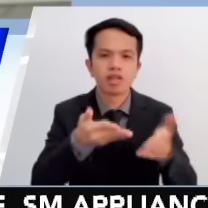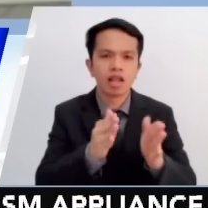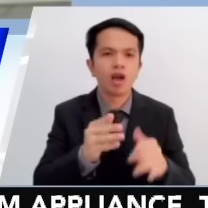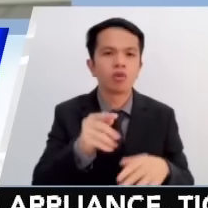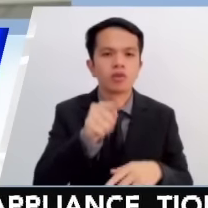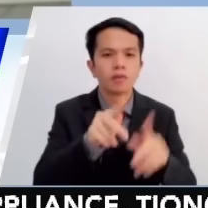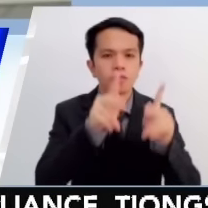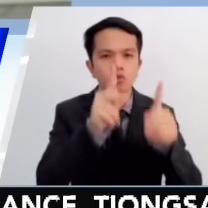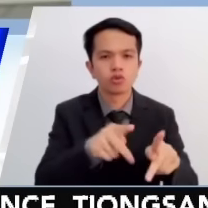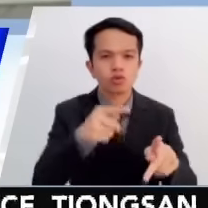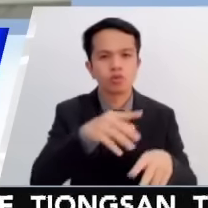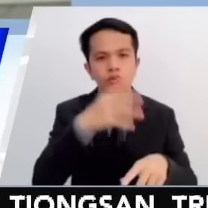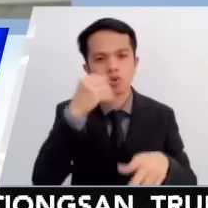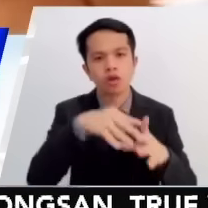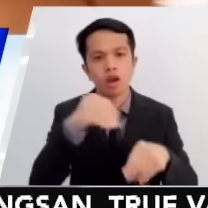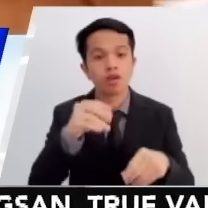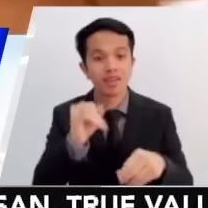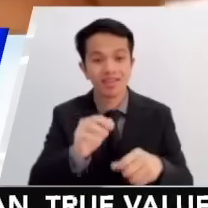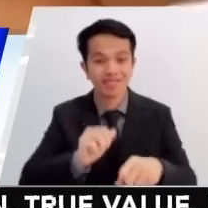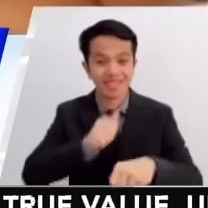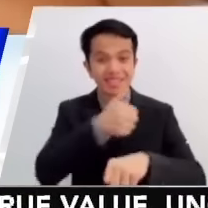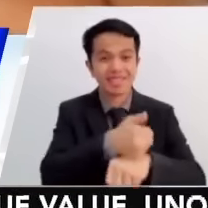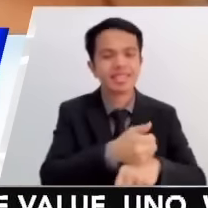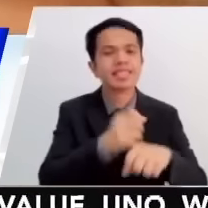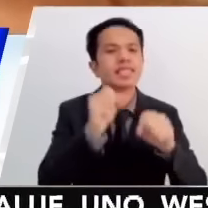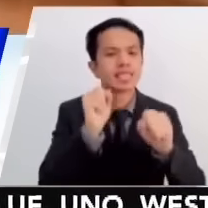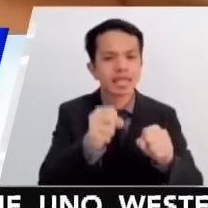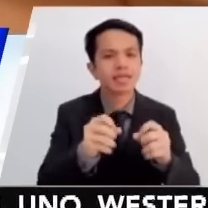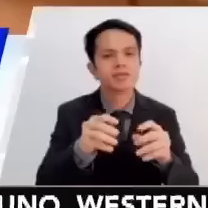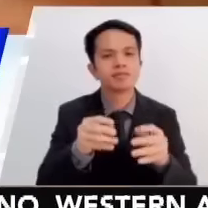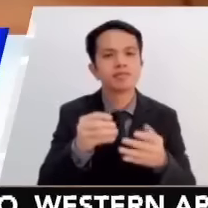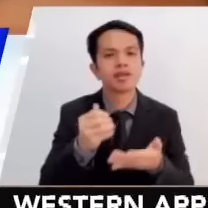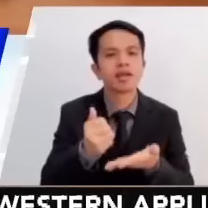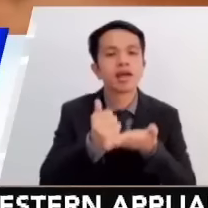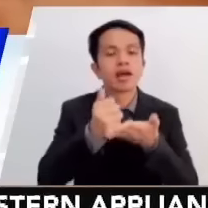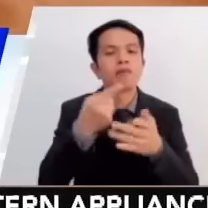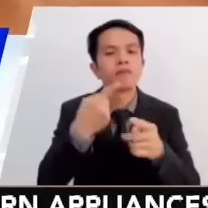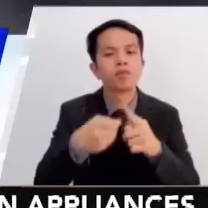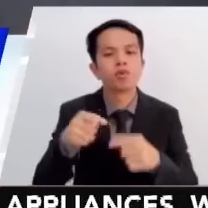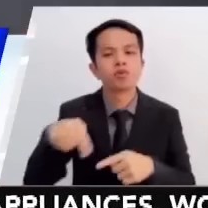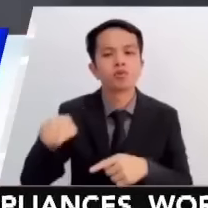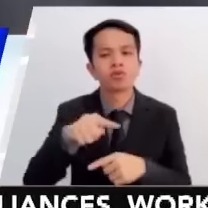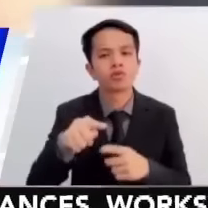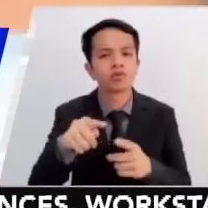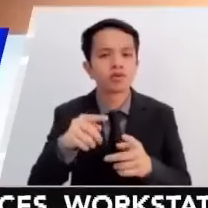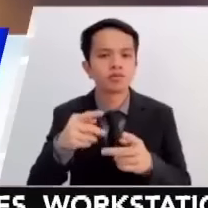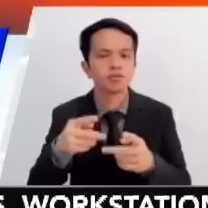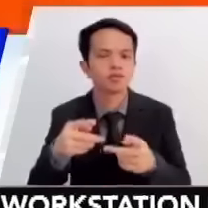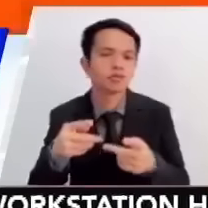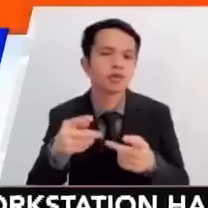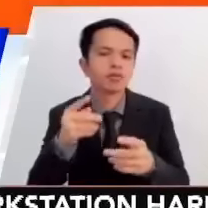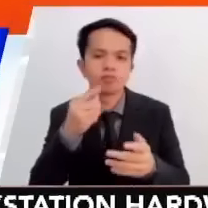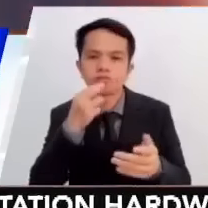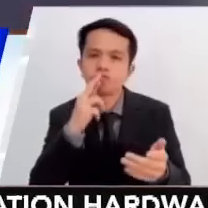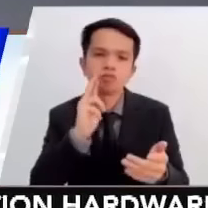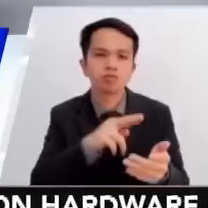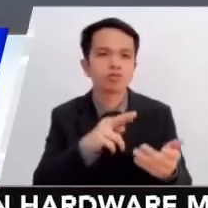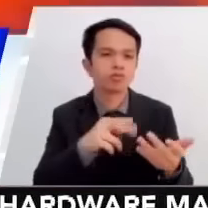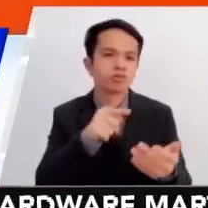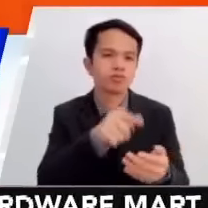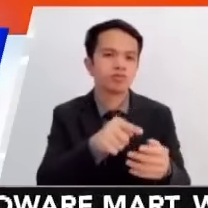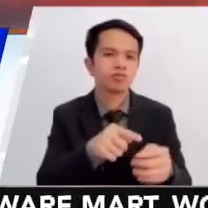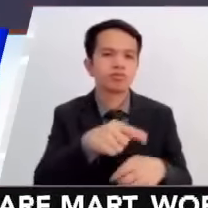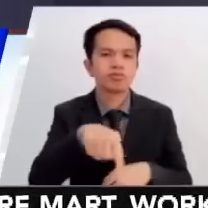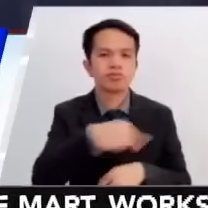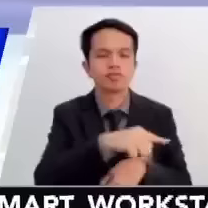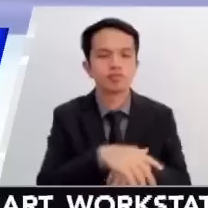ginawa po nila yon Eh pwede na po silang makipag tulungan sa ating immigration para pumunta doon at ma-deport po ang mga yan panghuli na